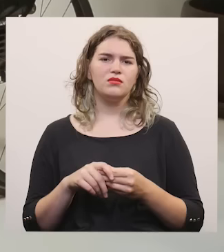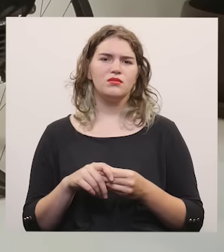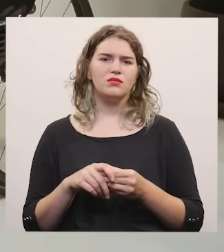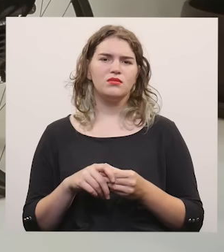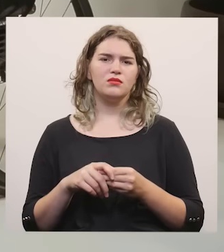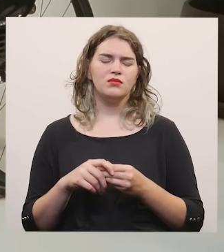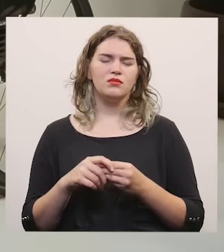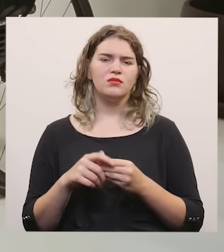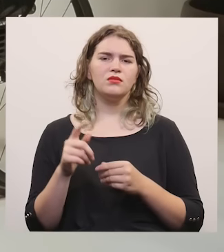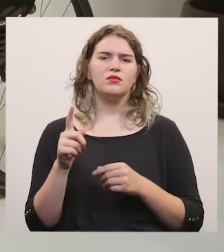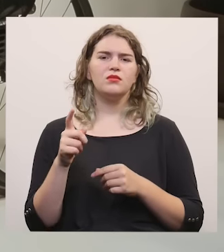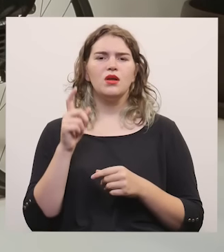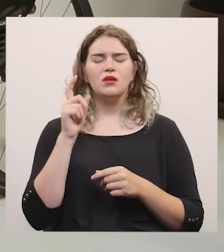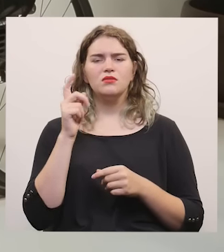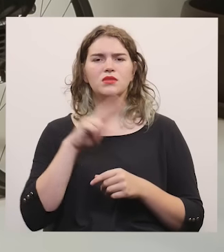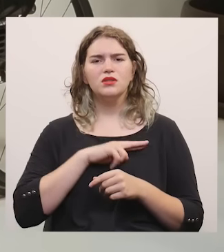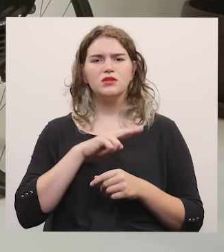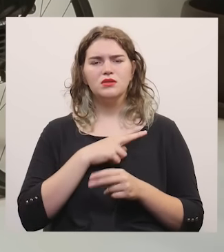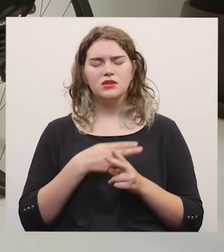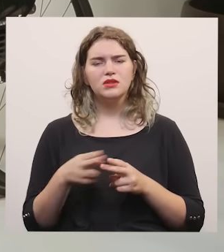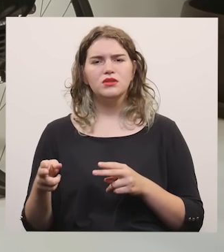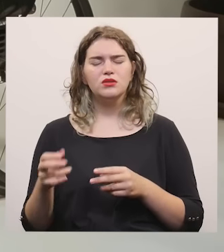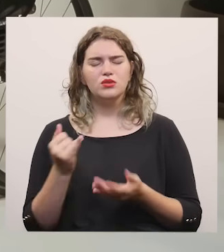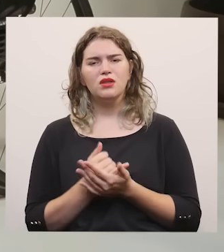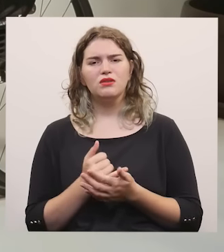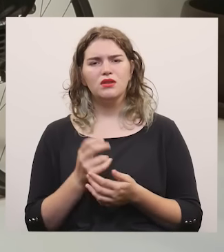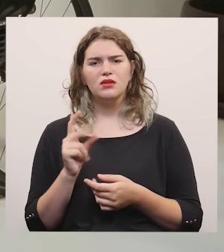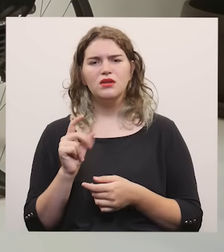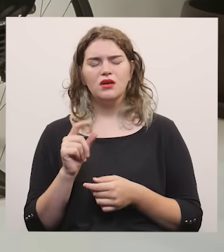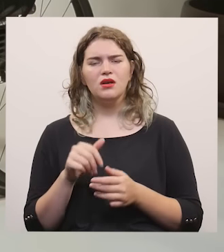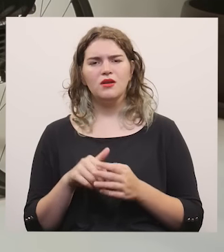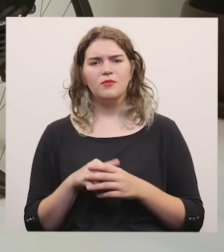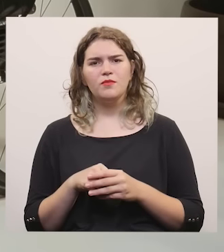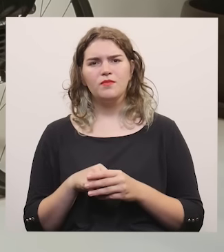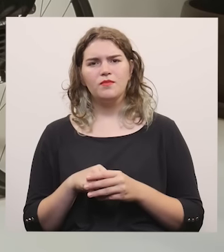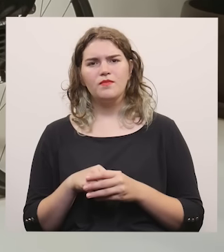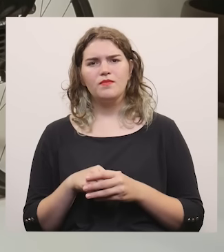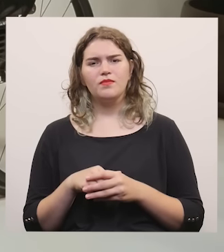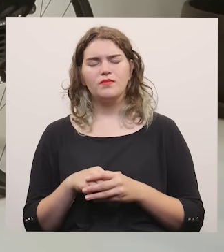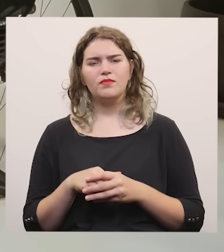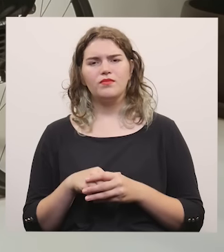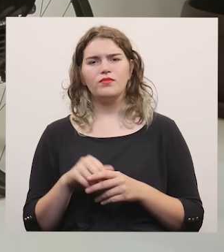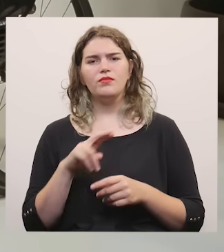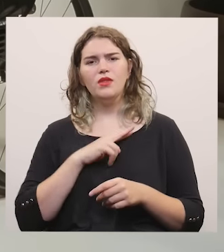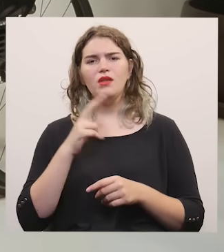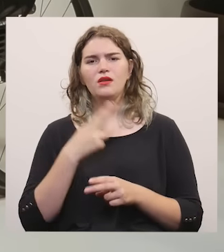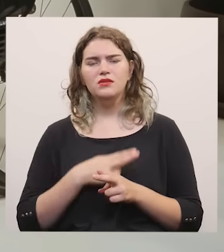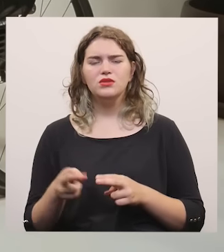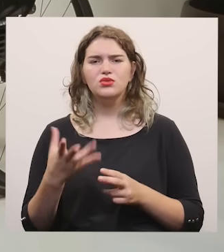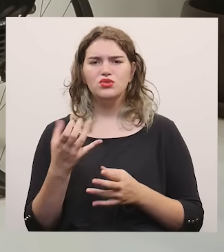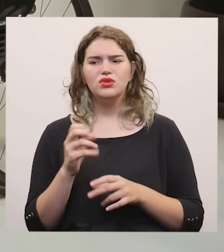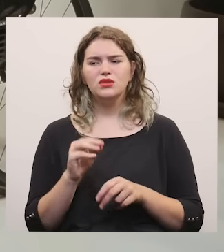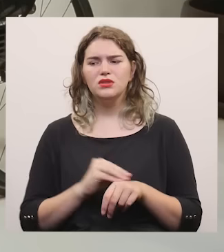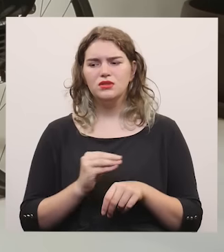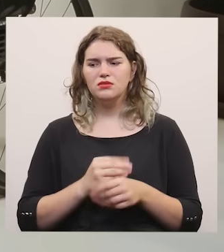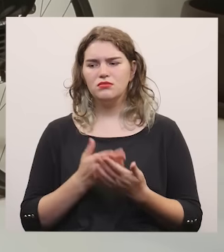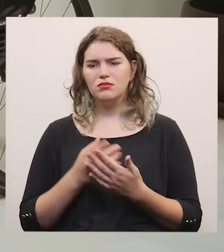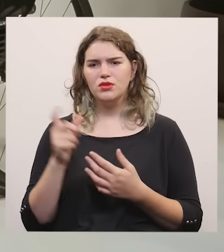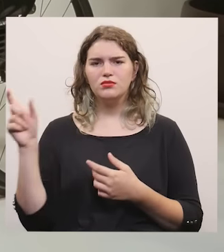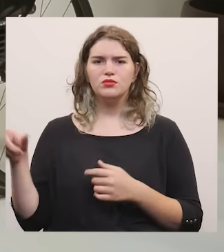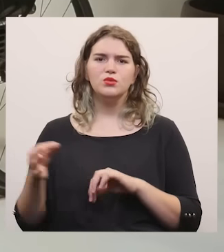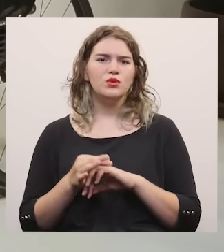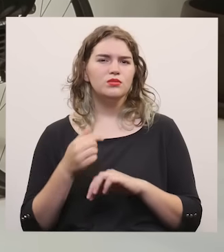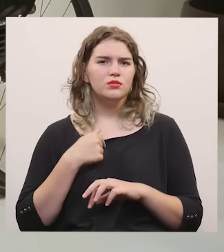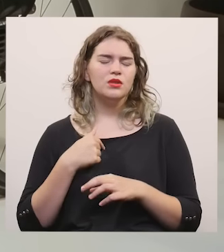acum. Da. Ci deci, în sensul de dragoste da, sinceră. Da, chiar este o dragoste. Asta este o dragoste sinceră, ceea ce simt eu pentru